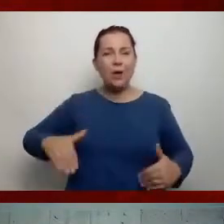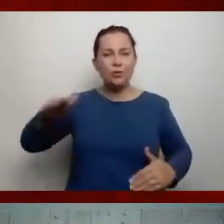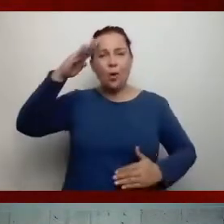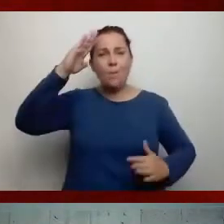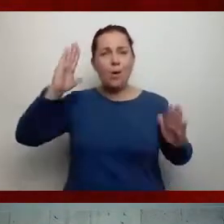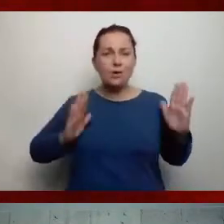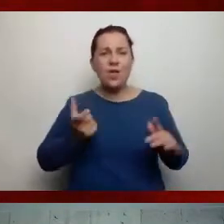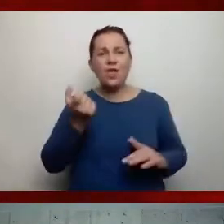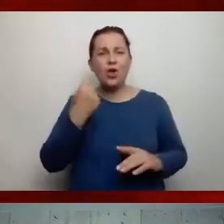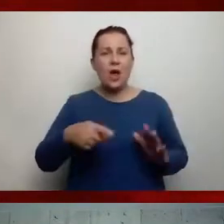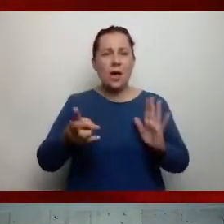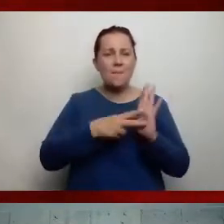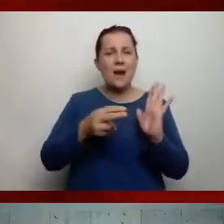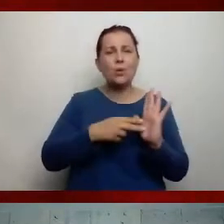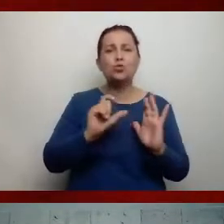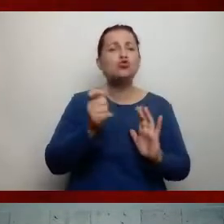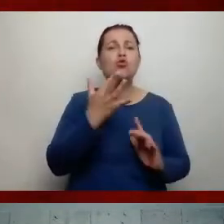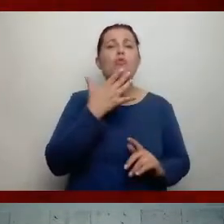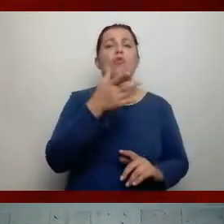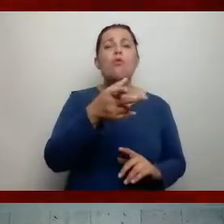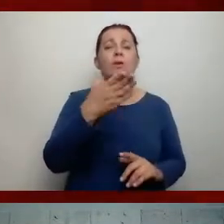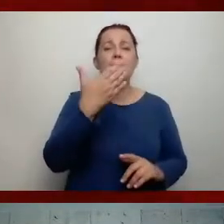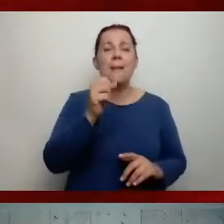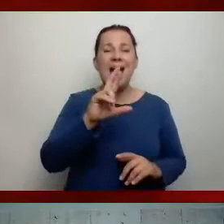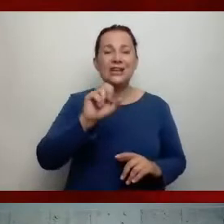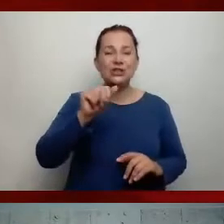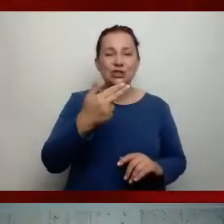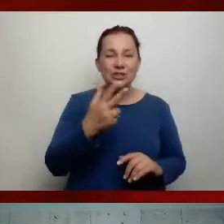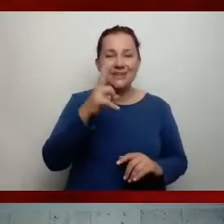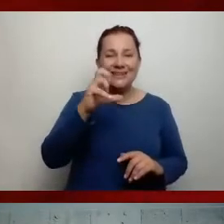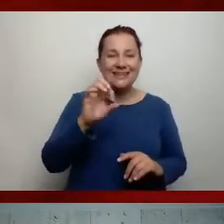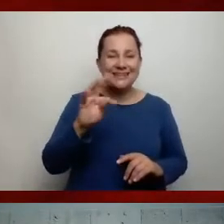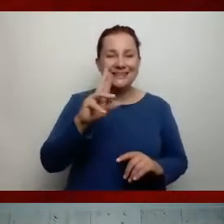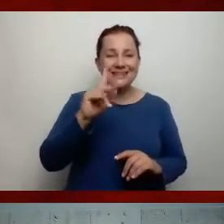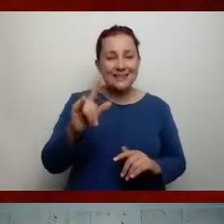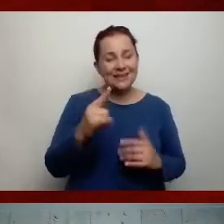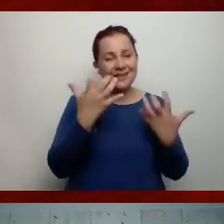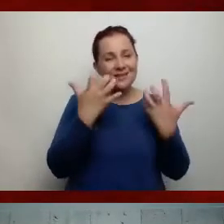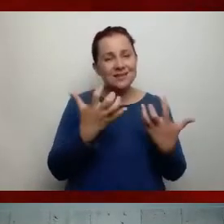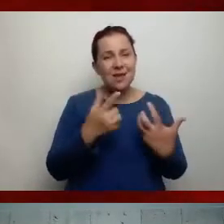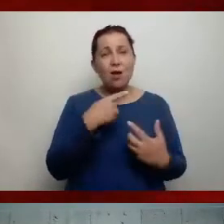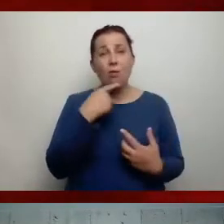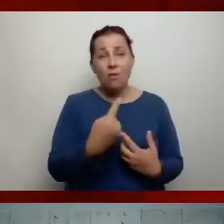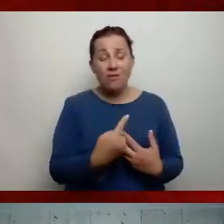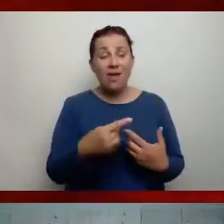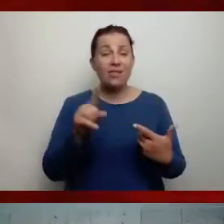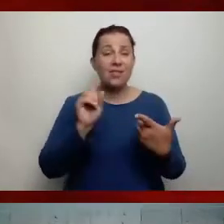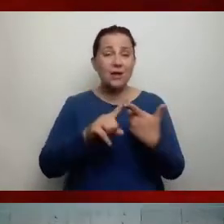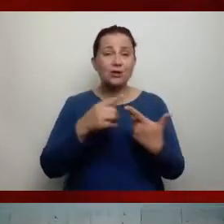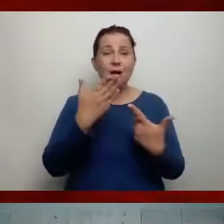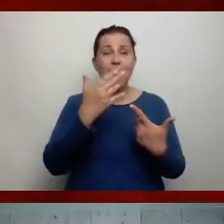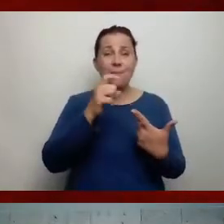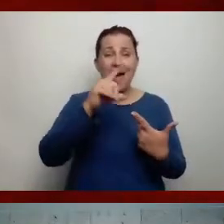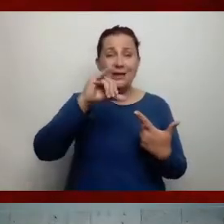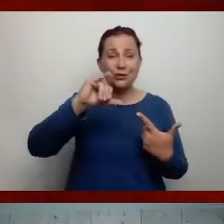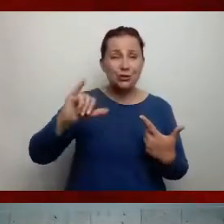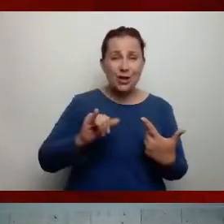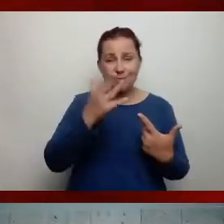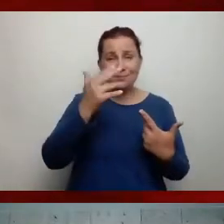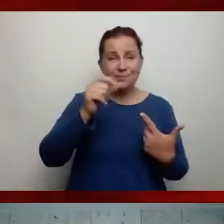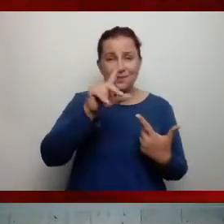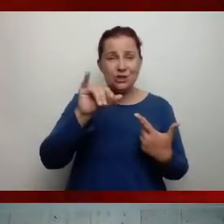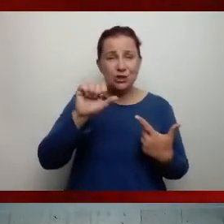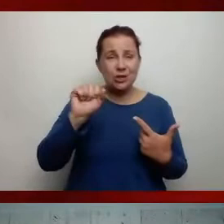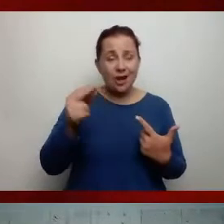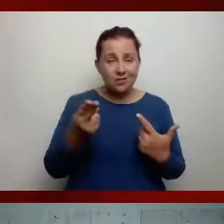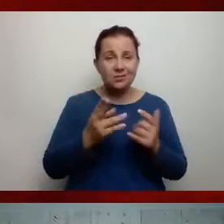naszego historyka Marcina Chytrego i chciałbym go tutaj poprosić oraz Macieja Mieziana pewnie też. Panie Marku, też bardzo proszę